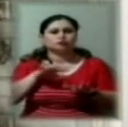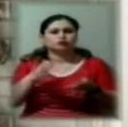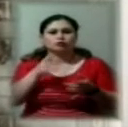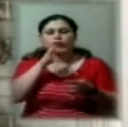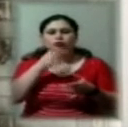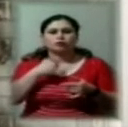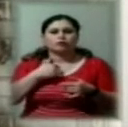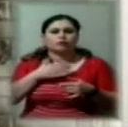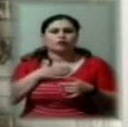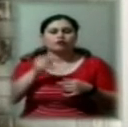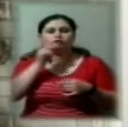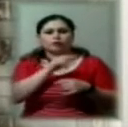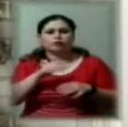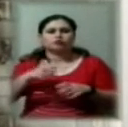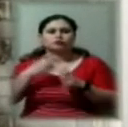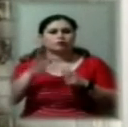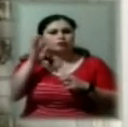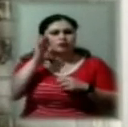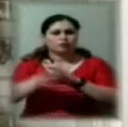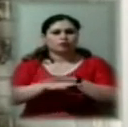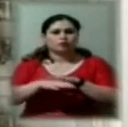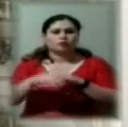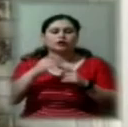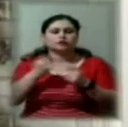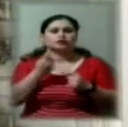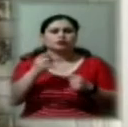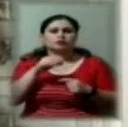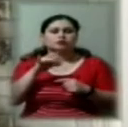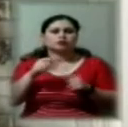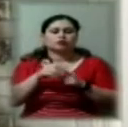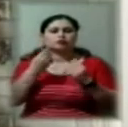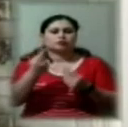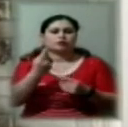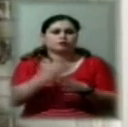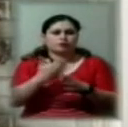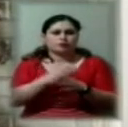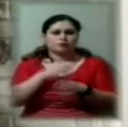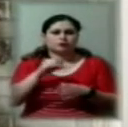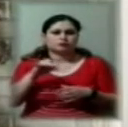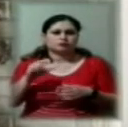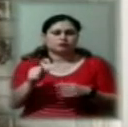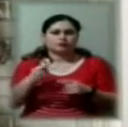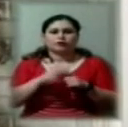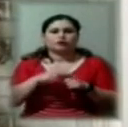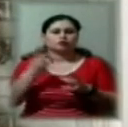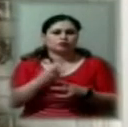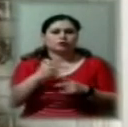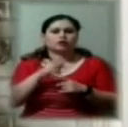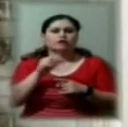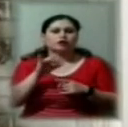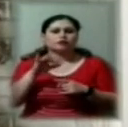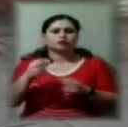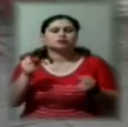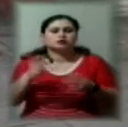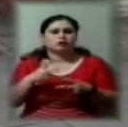вини зламали руку хлопцю. І, звичайно, медсестра має надати першу медичну допомогу. Це має робити кваліфікований фахівець, а не